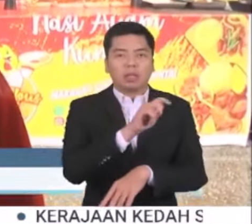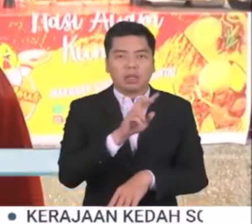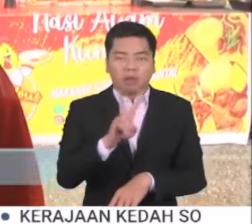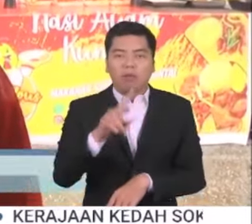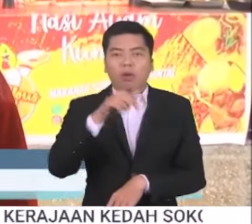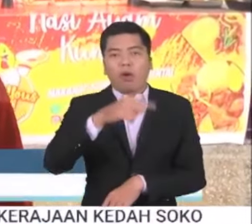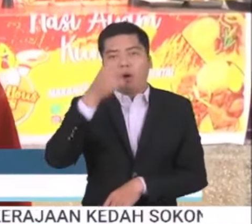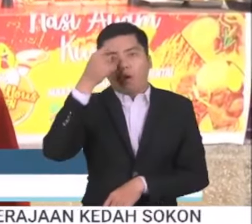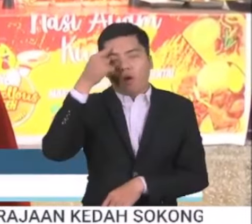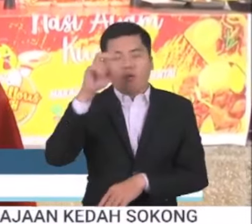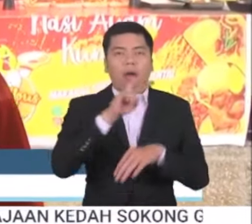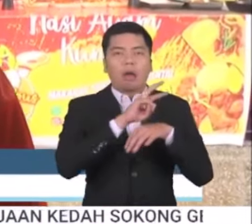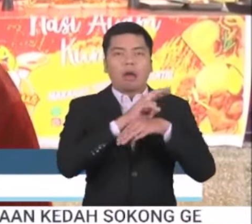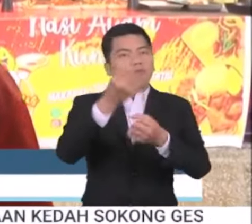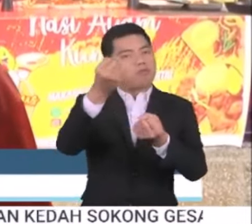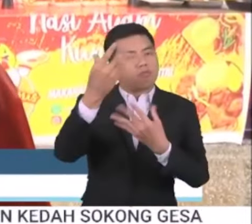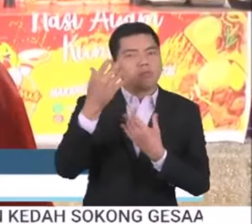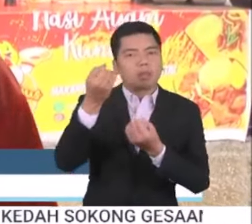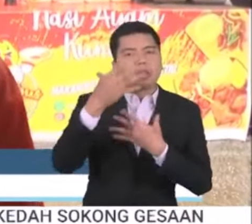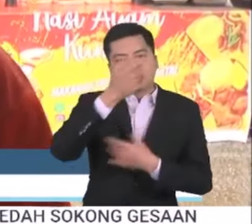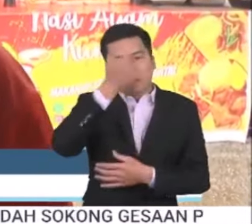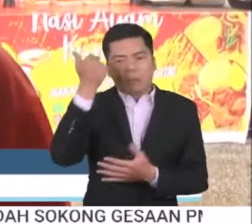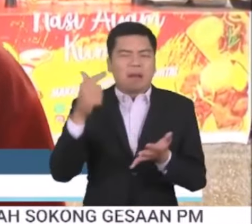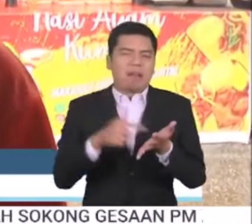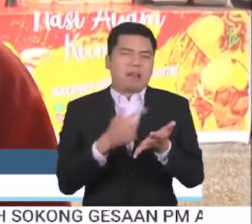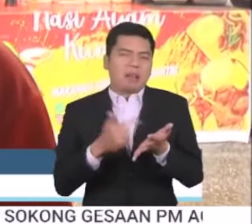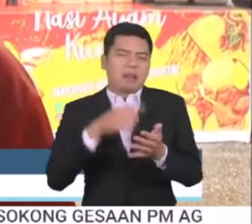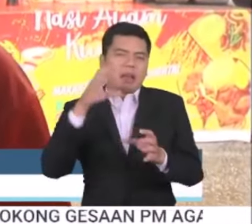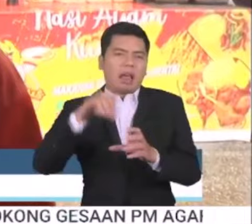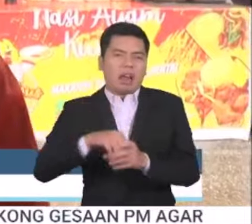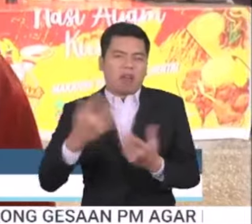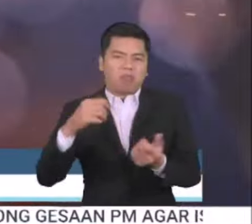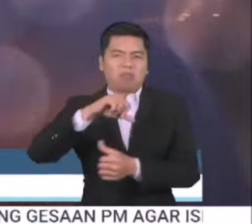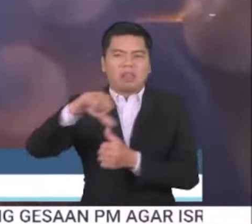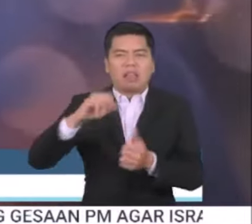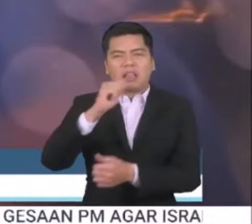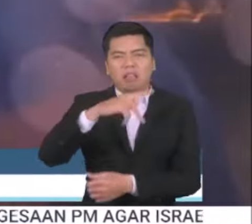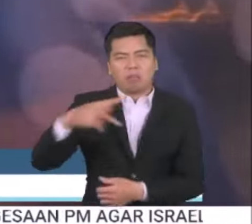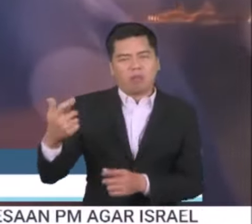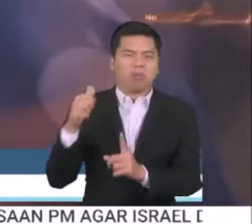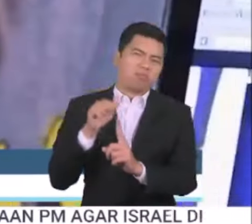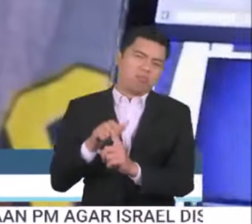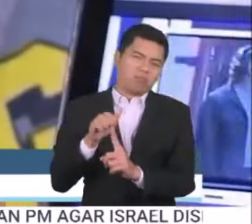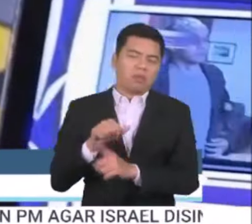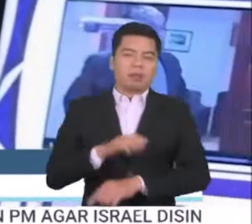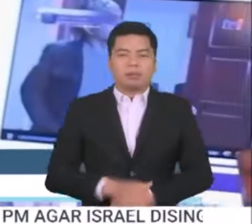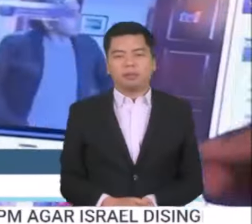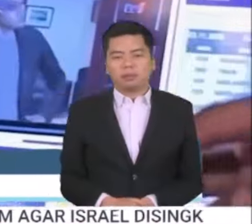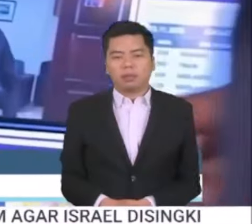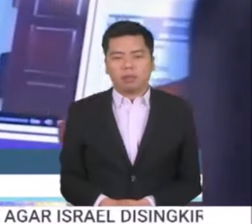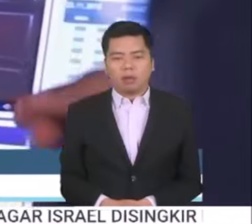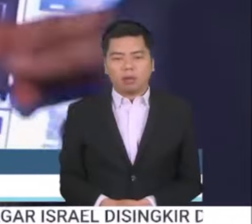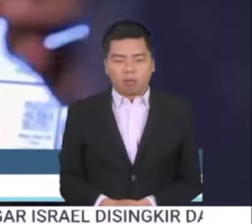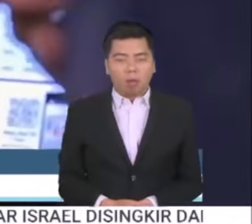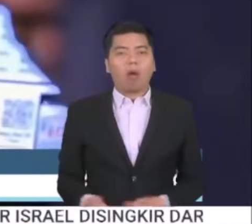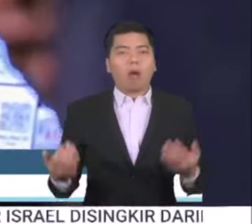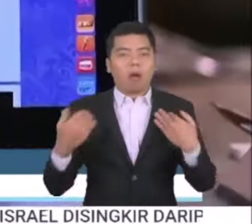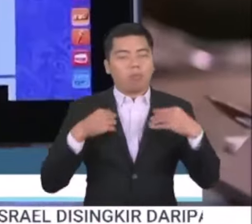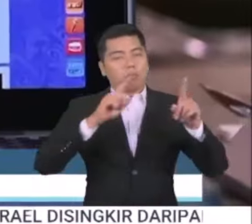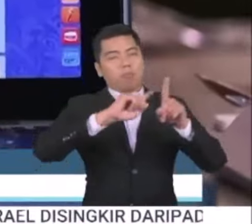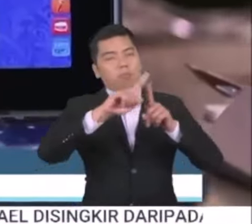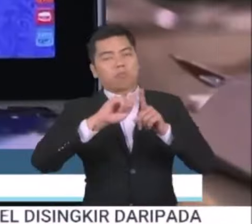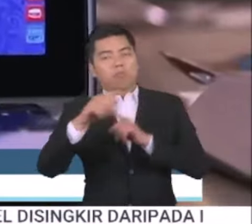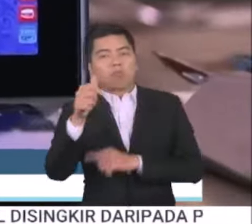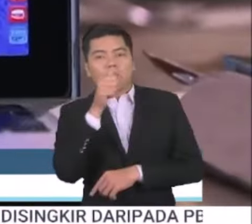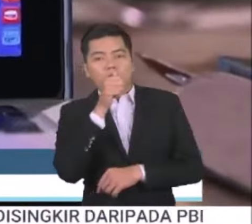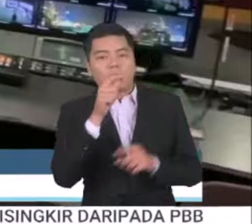sebagai sumber mendapat informasi. Sebab kadang-kadang melalui gadget dia orang tak dapat lain kan. Biarpun penonton ada pilihan yang pelbagai,